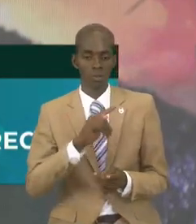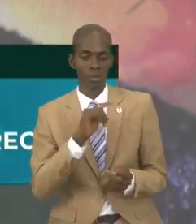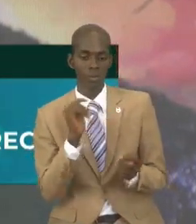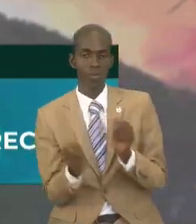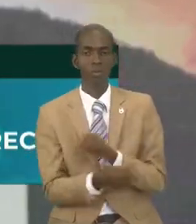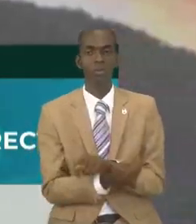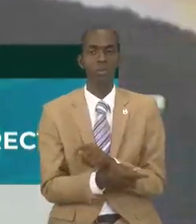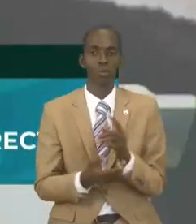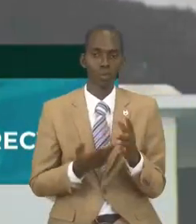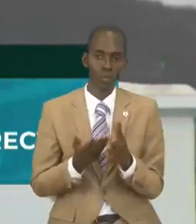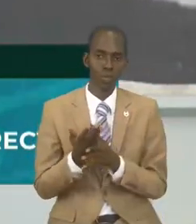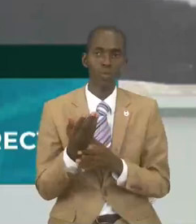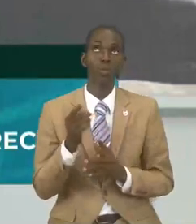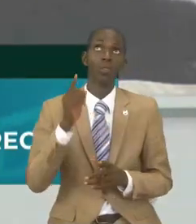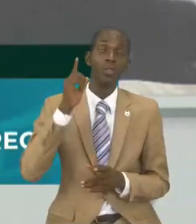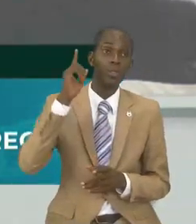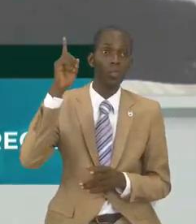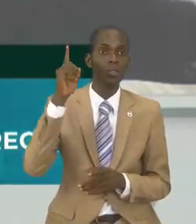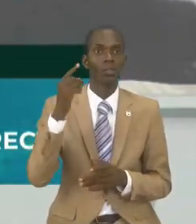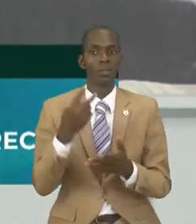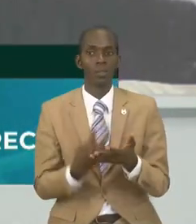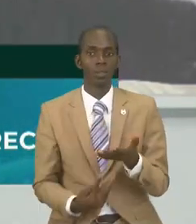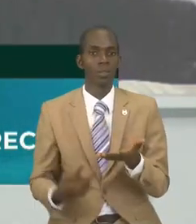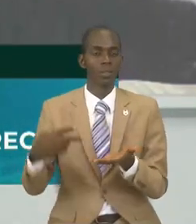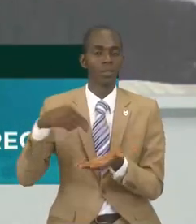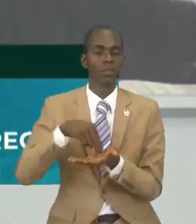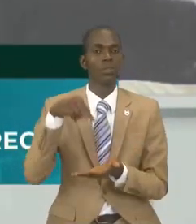nouvelle, notre transformation, notre régénération